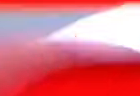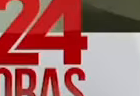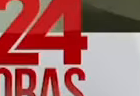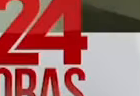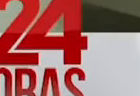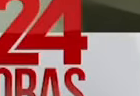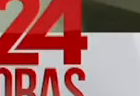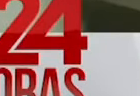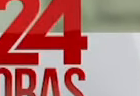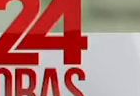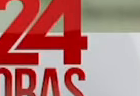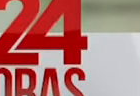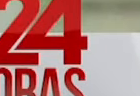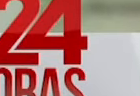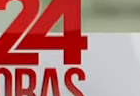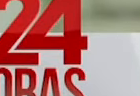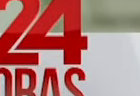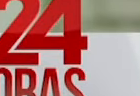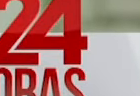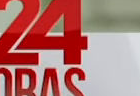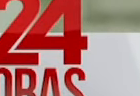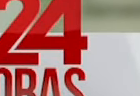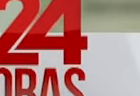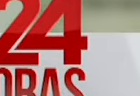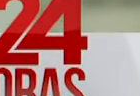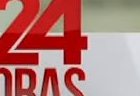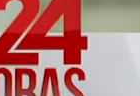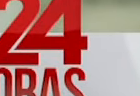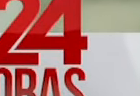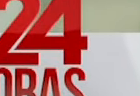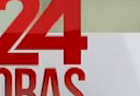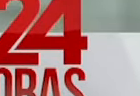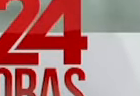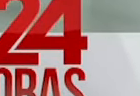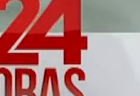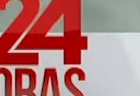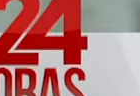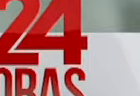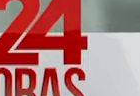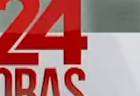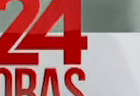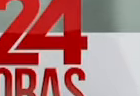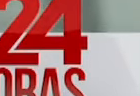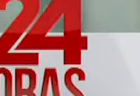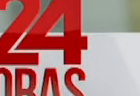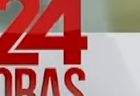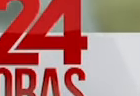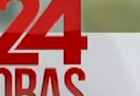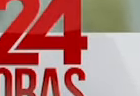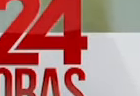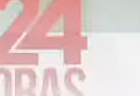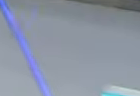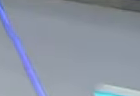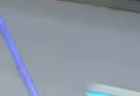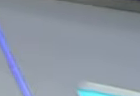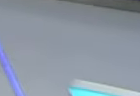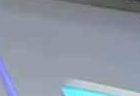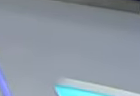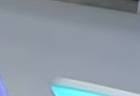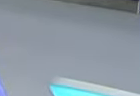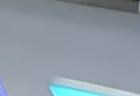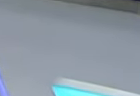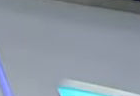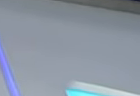At ang nabistong mga pinepeking dokumento sa Maynila kabilang ang mga driver's license. Walang patid ang pagtutok dito